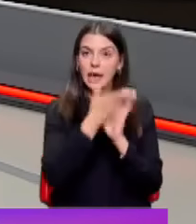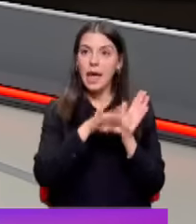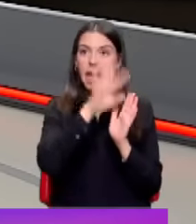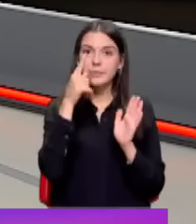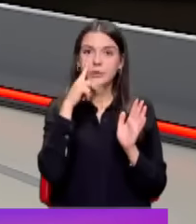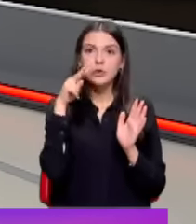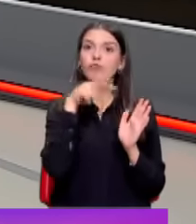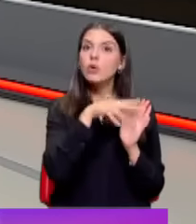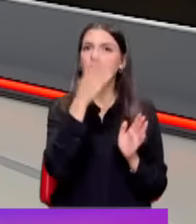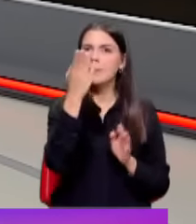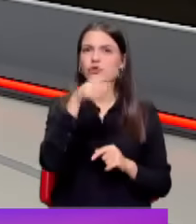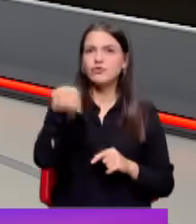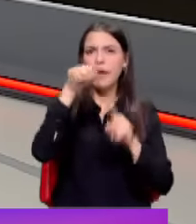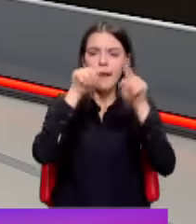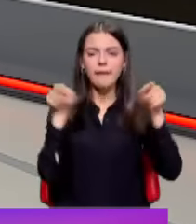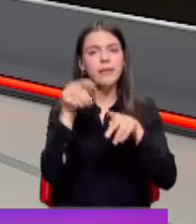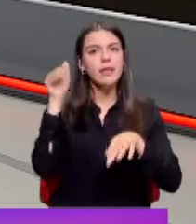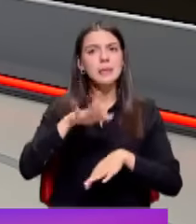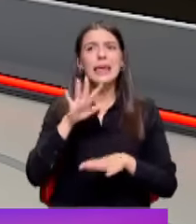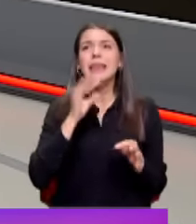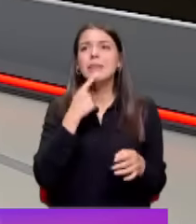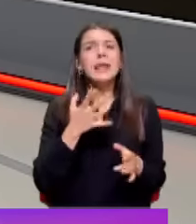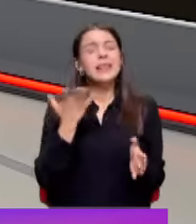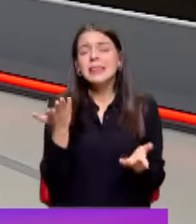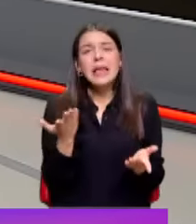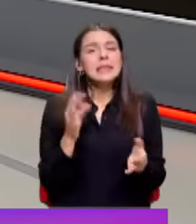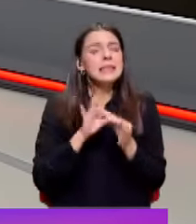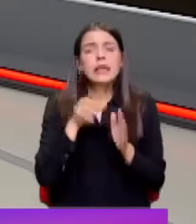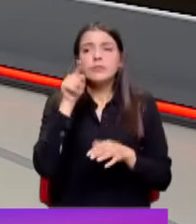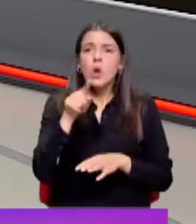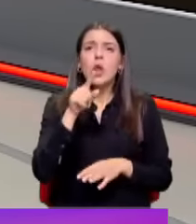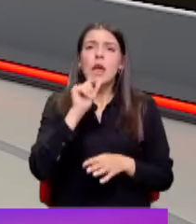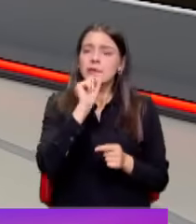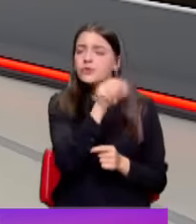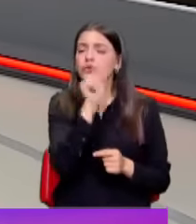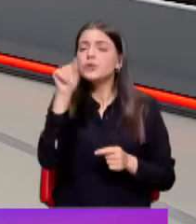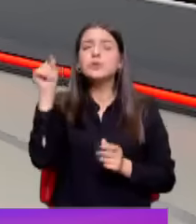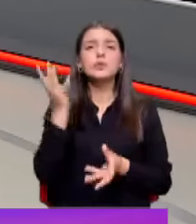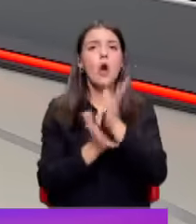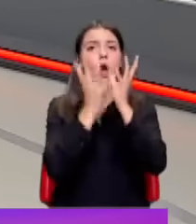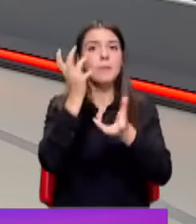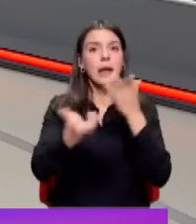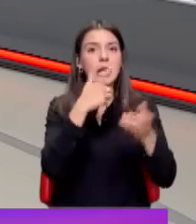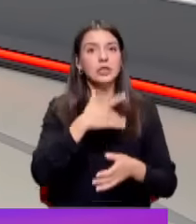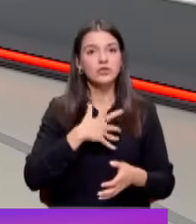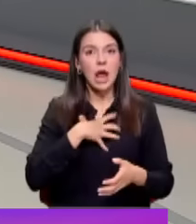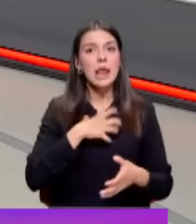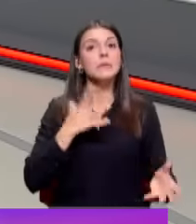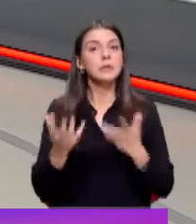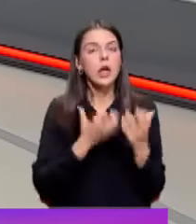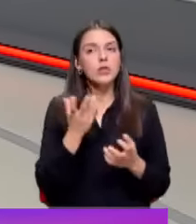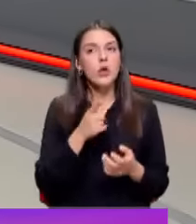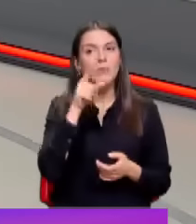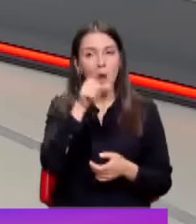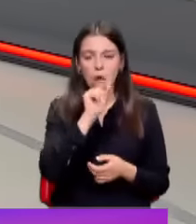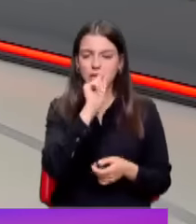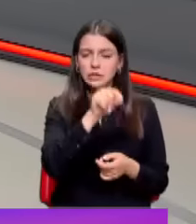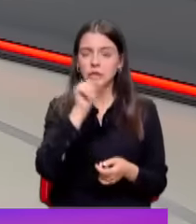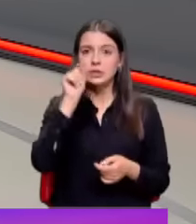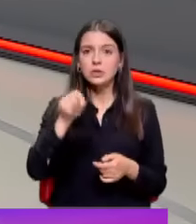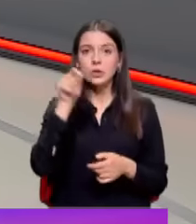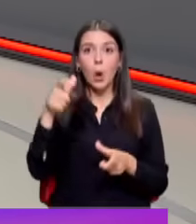ekrana getirmiştik. Demişti ki nasıl böyle sıçraya sıçraya büyüyen orman yangınlarıyla ciğerlerimiz yanıyor. Böyle sıçraya